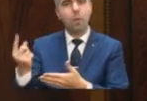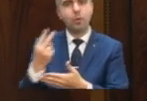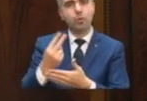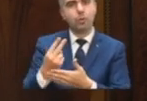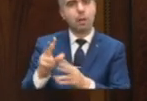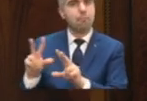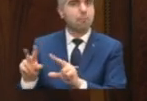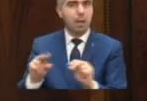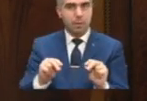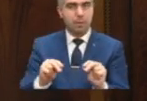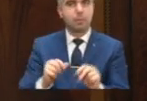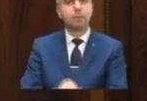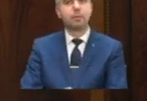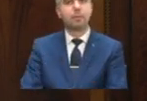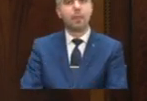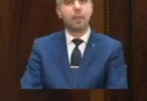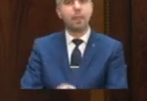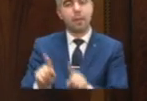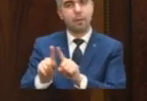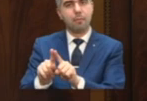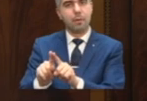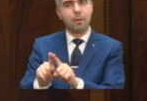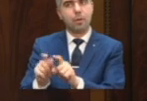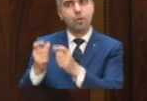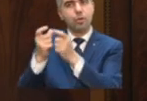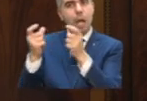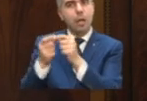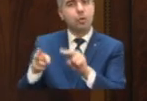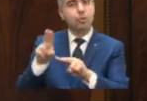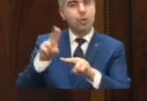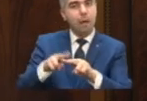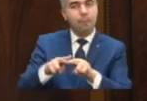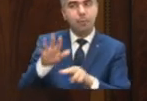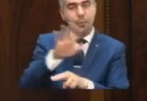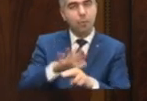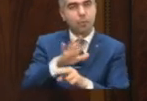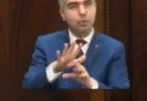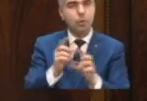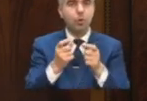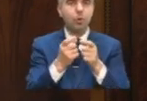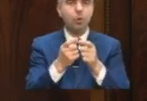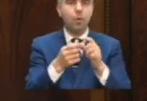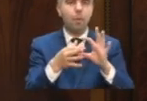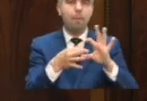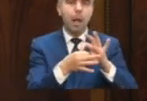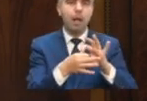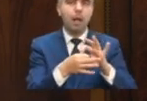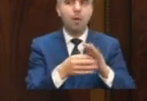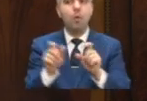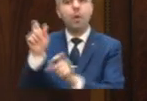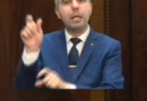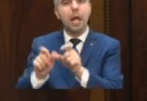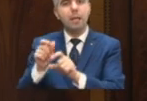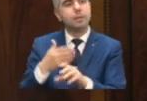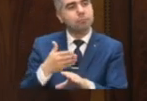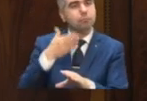حنا رجعناها في ليكو سيستم كامل من خلال العمل ديالنا معهم، وايضا الثقه اللي عطينا المواطنين باش انهم يمشيوا يكملوا